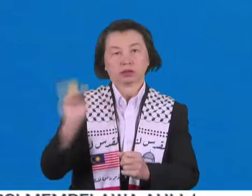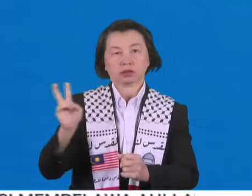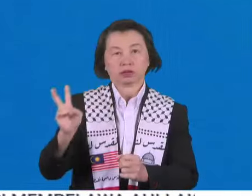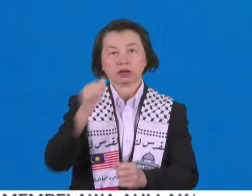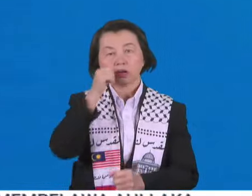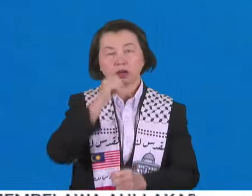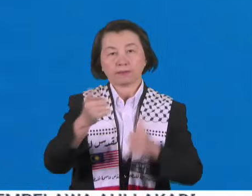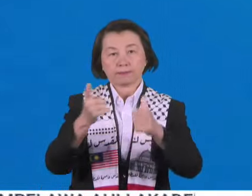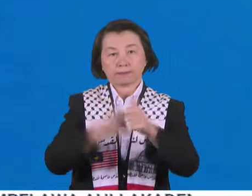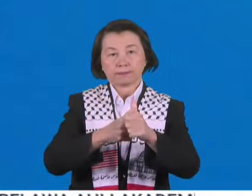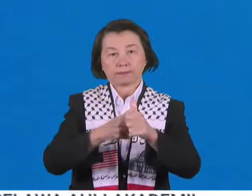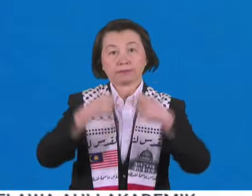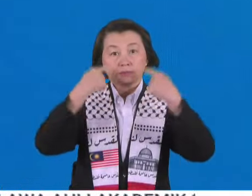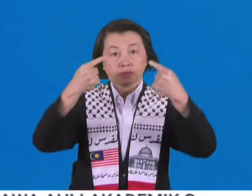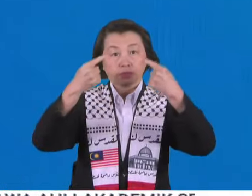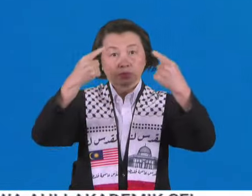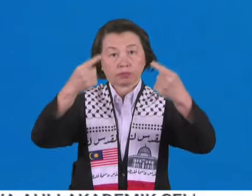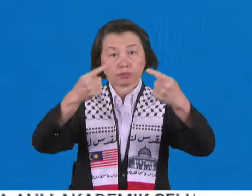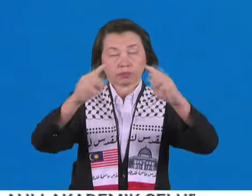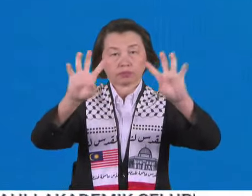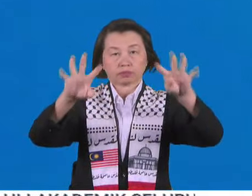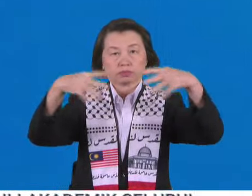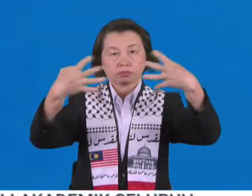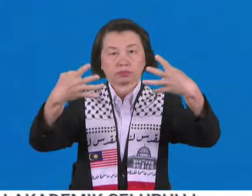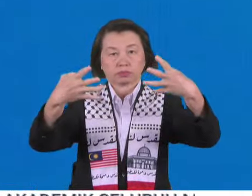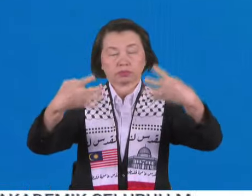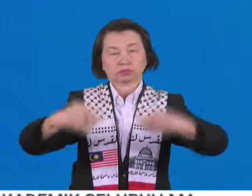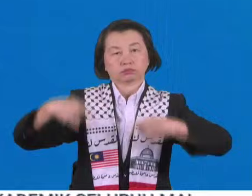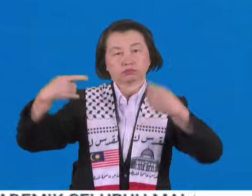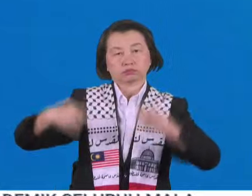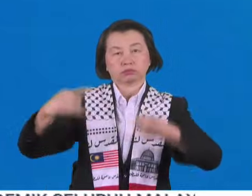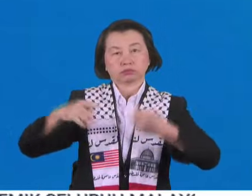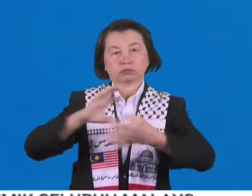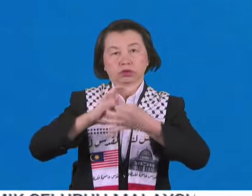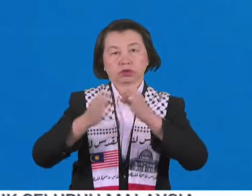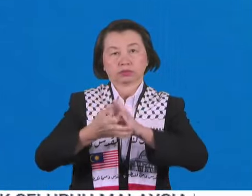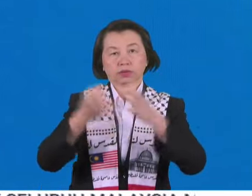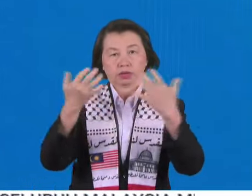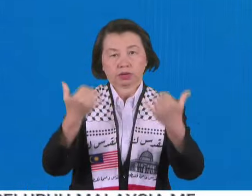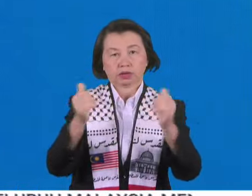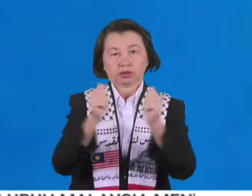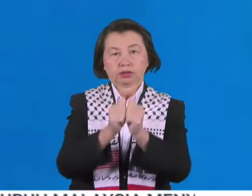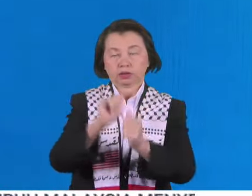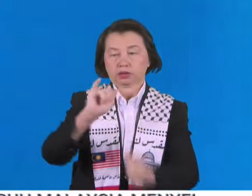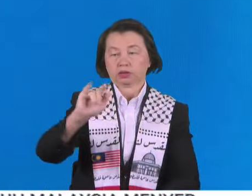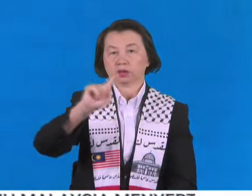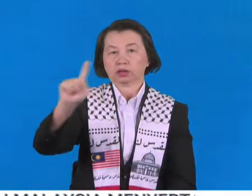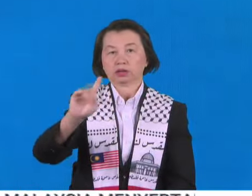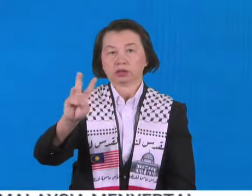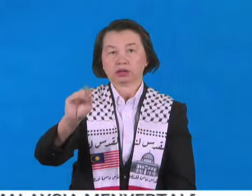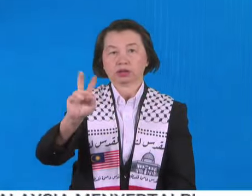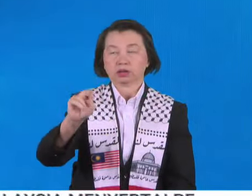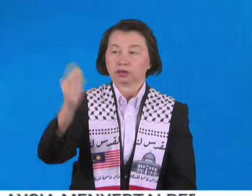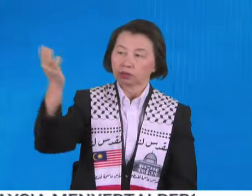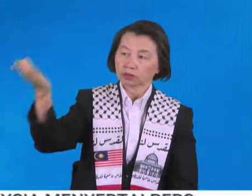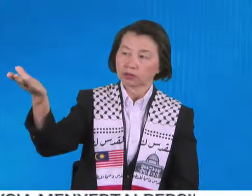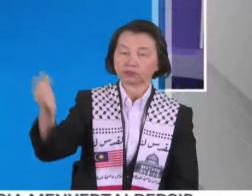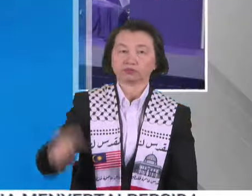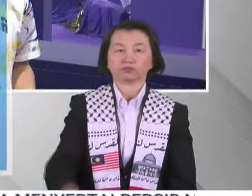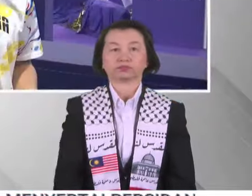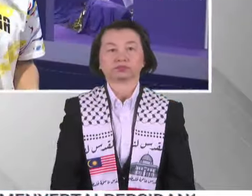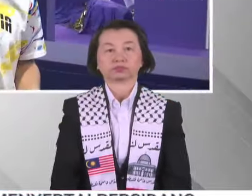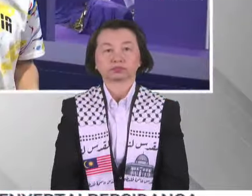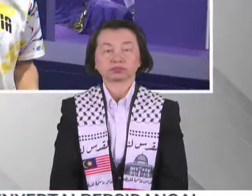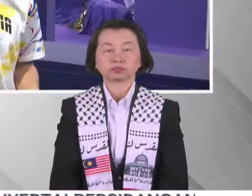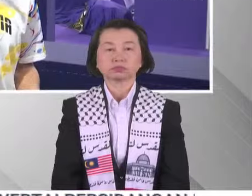wanita pertama negara yang berjaya melangkah ke separuh akhir temasya Olimpik. Perinciannya, kita bersama Izwan Saman di lokasi. Izwan,